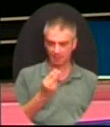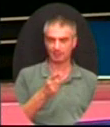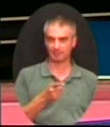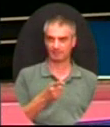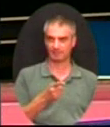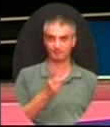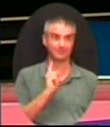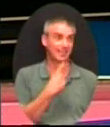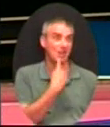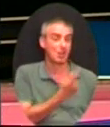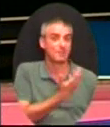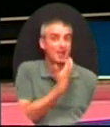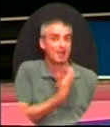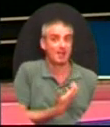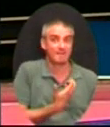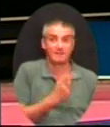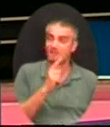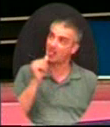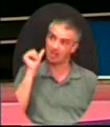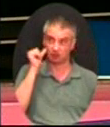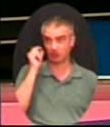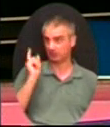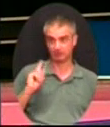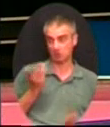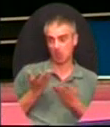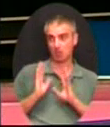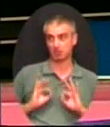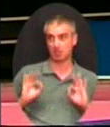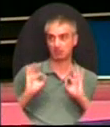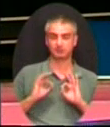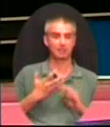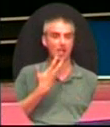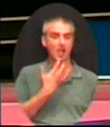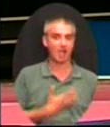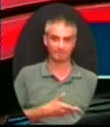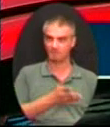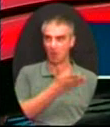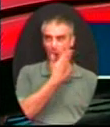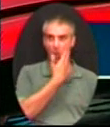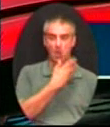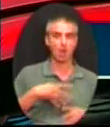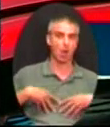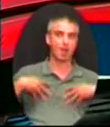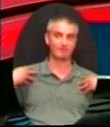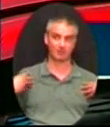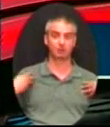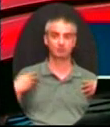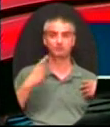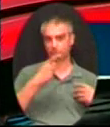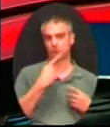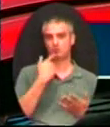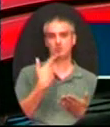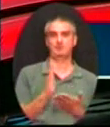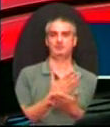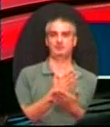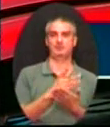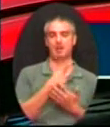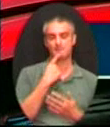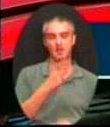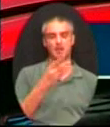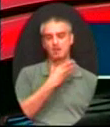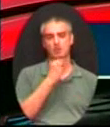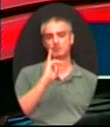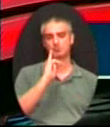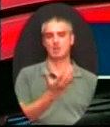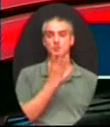טוב, צריך לומר שהרב עובדי... אנחנו אשכנזים, הצד האשכנזי לא התייחס. הרב עובדי יוסף הוא זה שאמר בפסיקות שלו. חד משמעית. חד